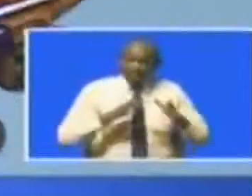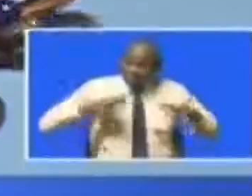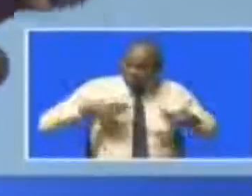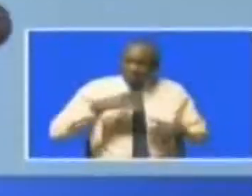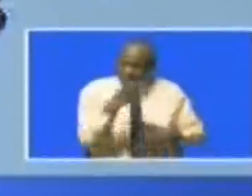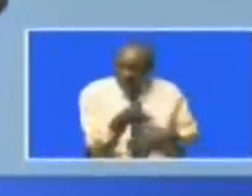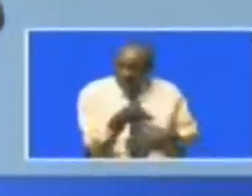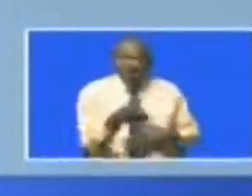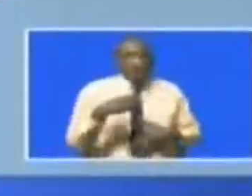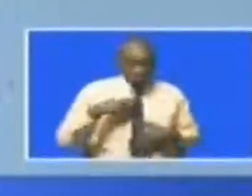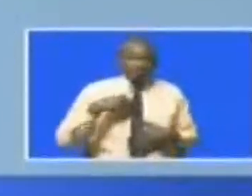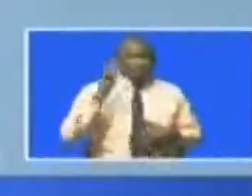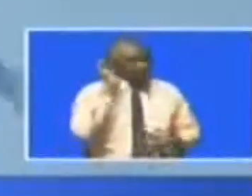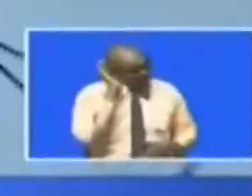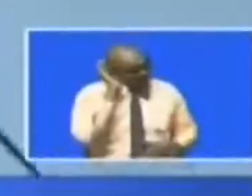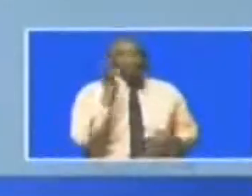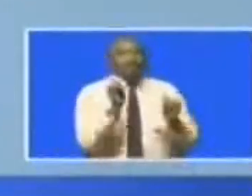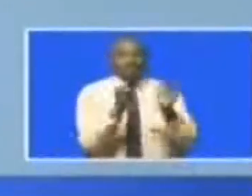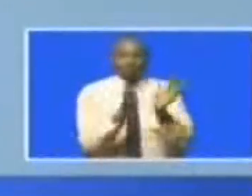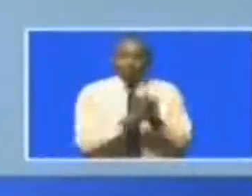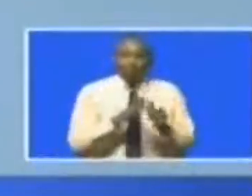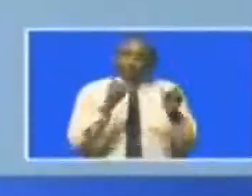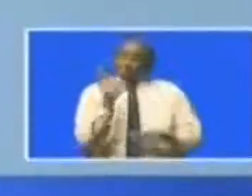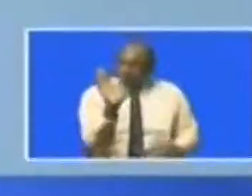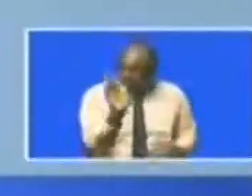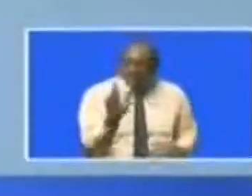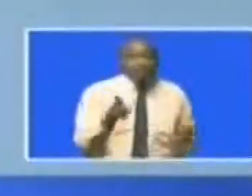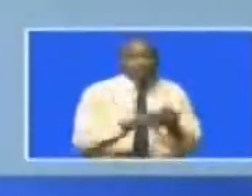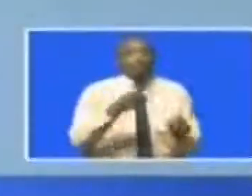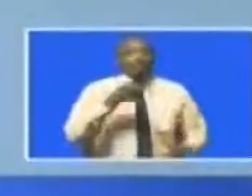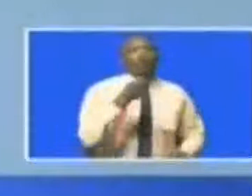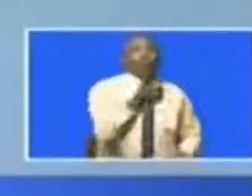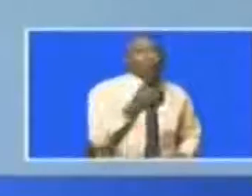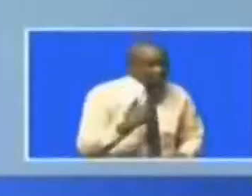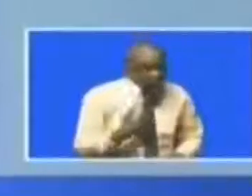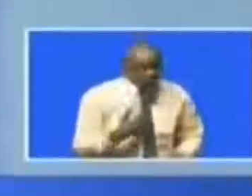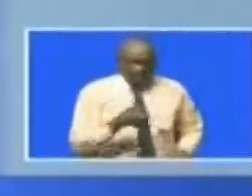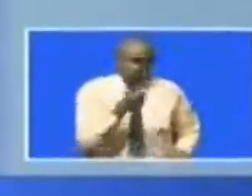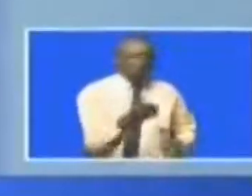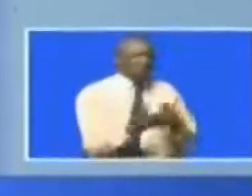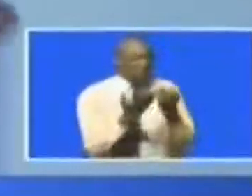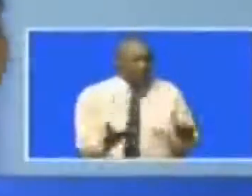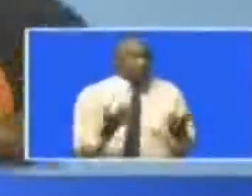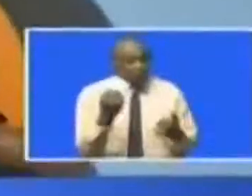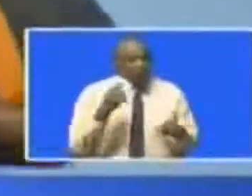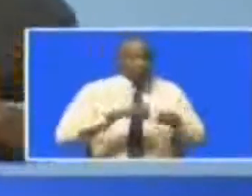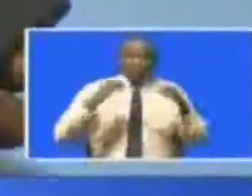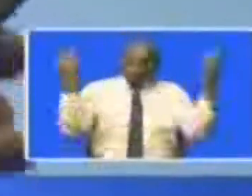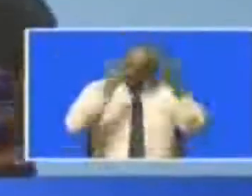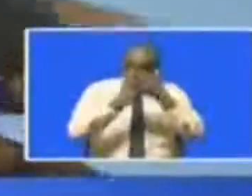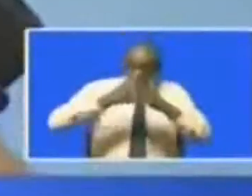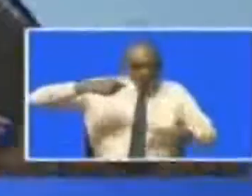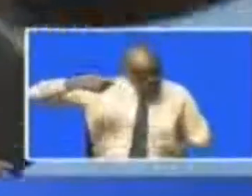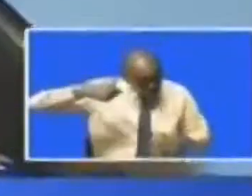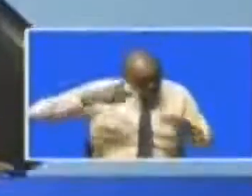inaitwa Serian FM. Wanaweza kusikiza, lakini pia iko na tochi. Tochi hii inasaidia watoto kusoma usiku kwa sababu